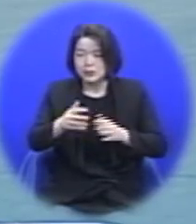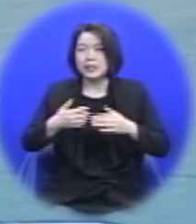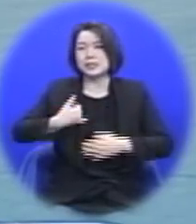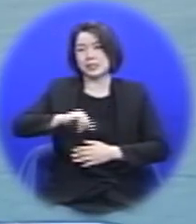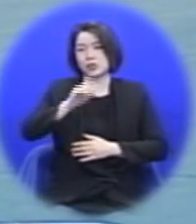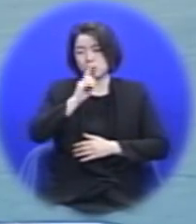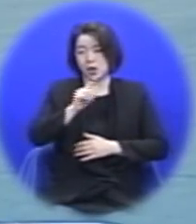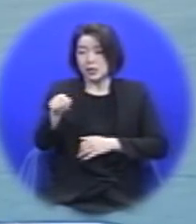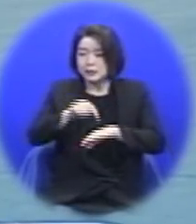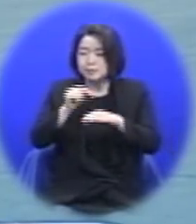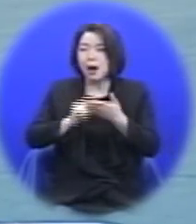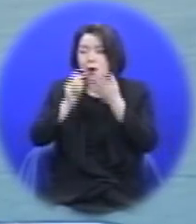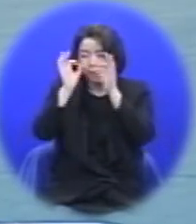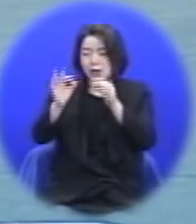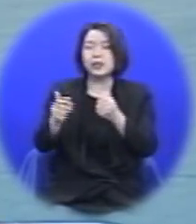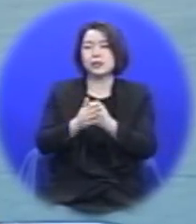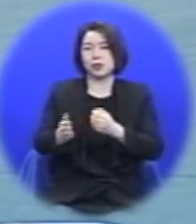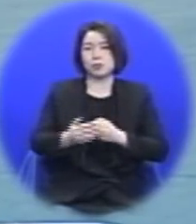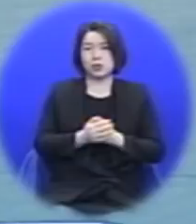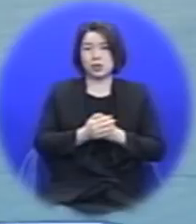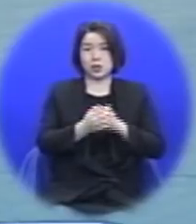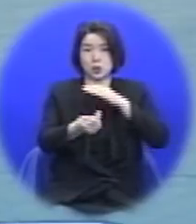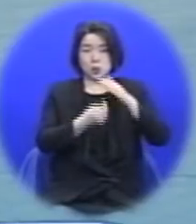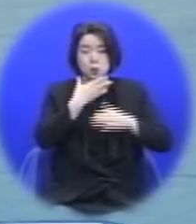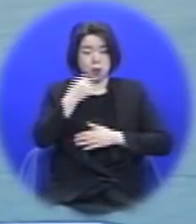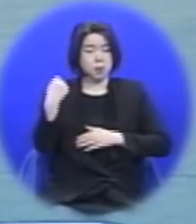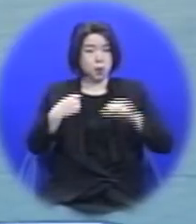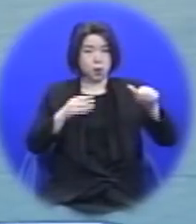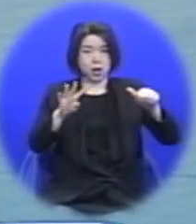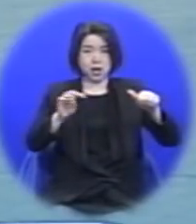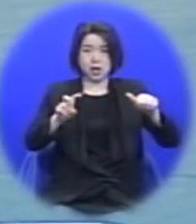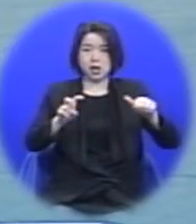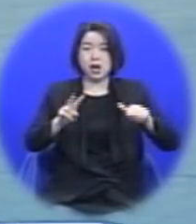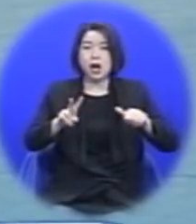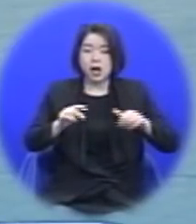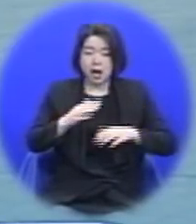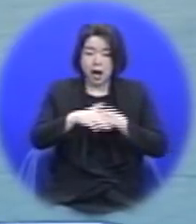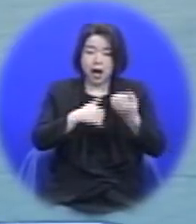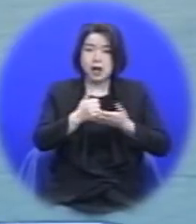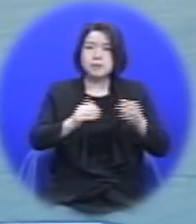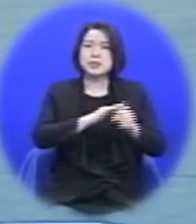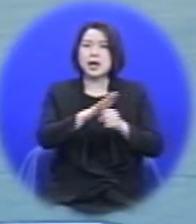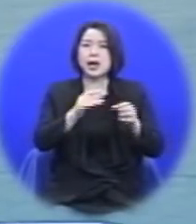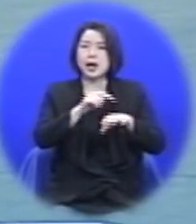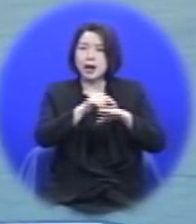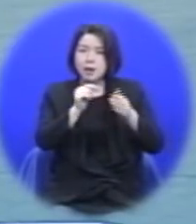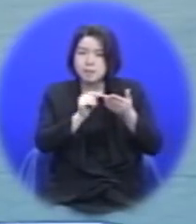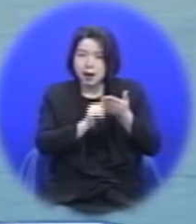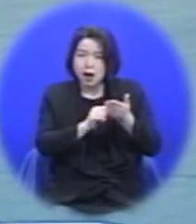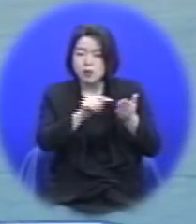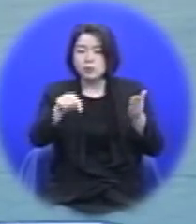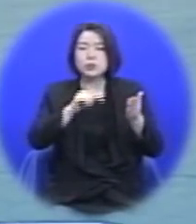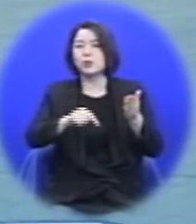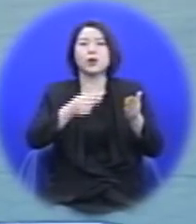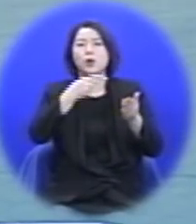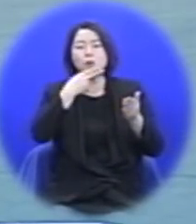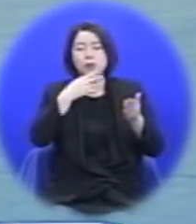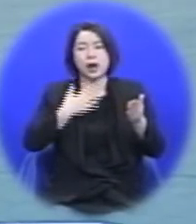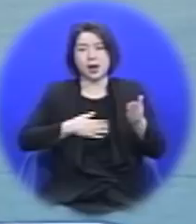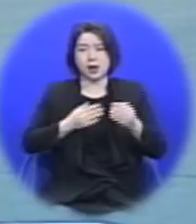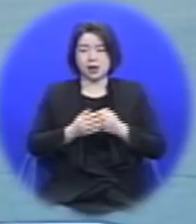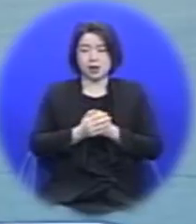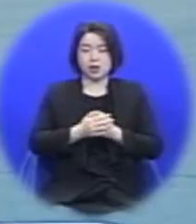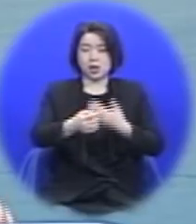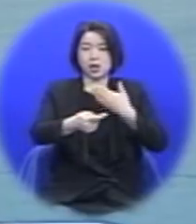5장 42절에 하나님을 사랑하는 것이 너희 속에 없음을 알았노라. 그러므로 여러분, 겉으로